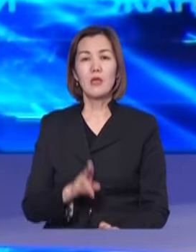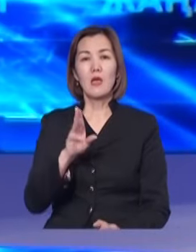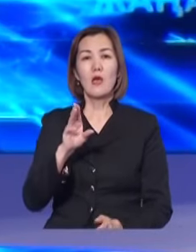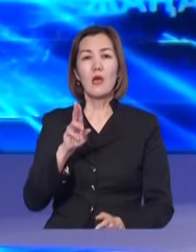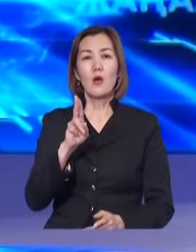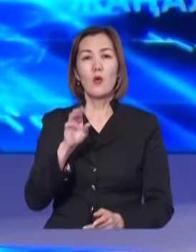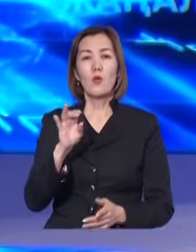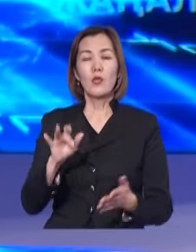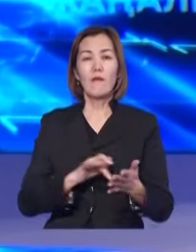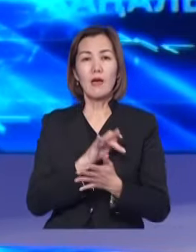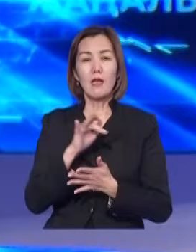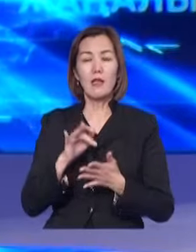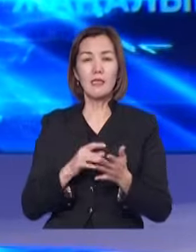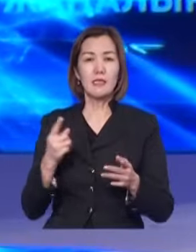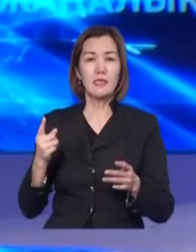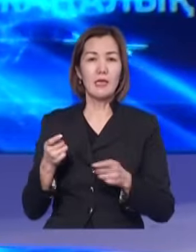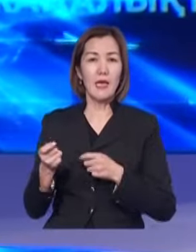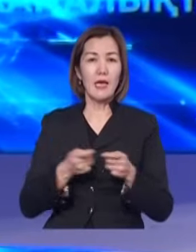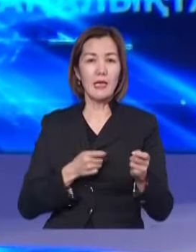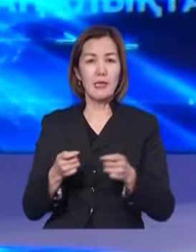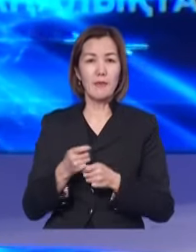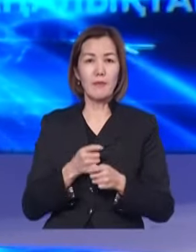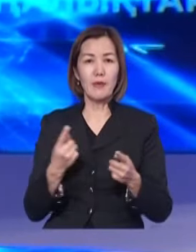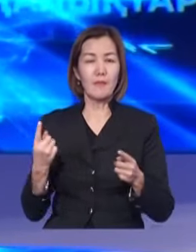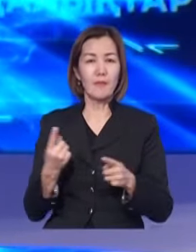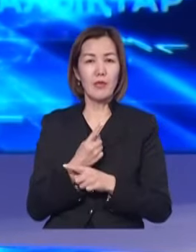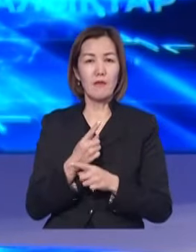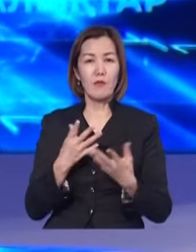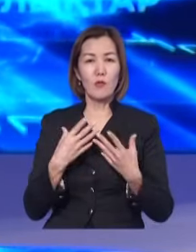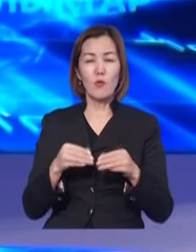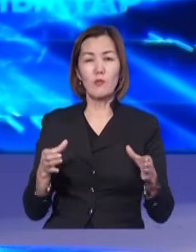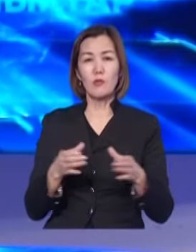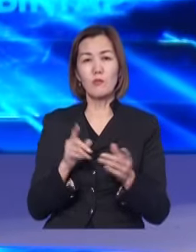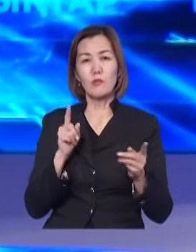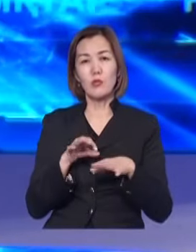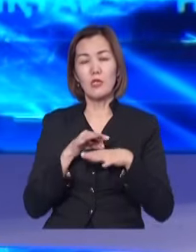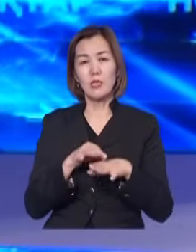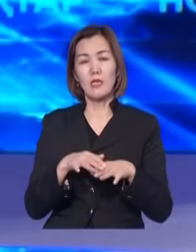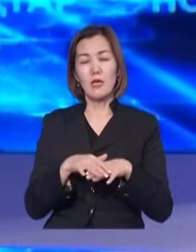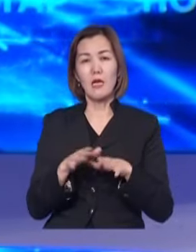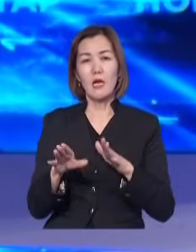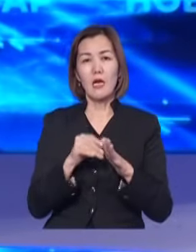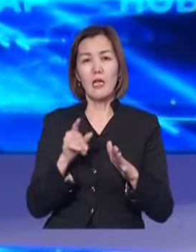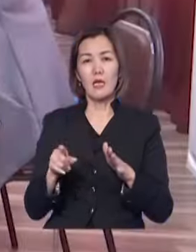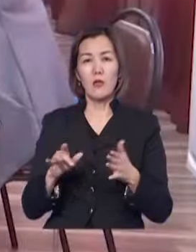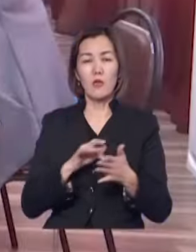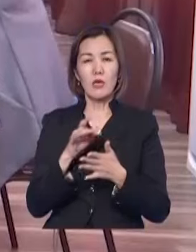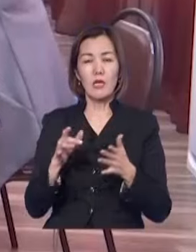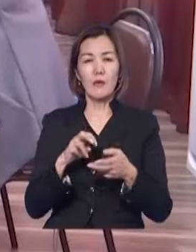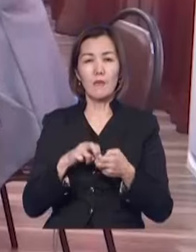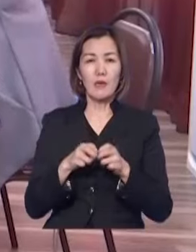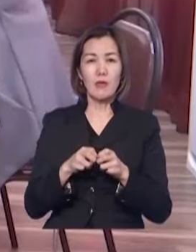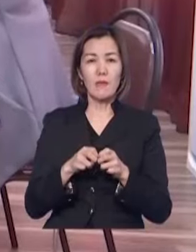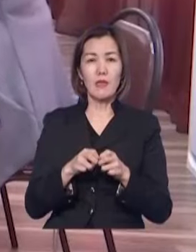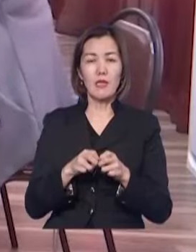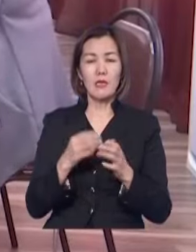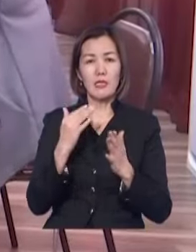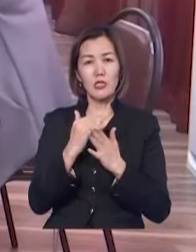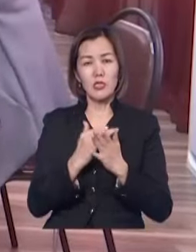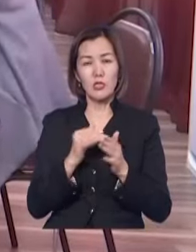қаласының жаңа әкімі алғаш рет мәслихат депутаттары және қоғамдық кеңес мүшелерімен кездесті. Халық қалаулылары шаһар басшысына проблемалар қатарын